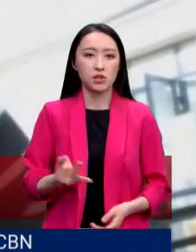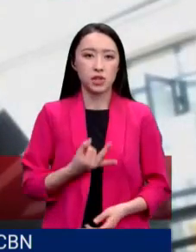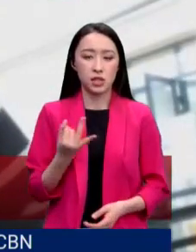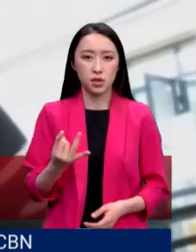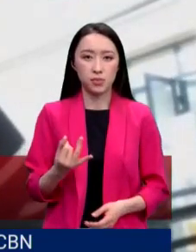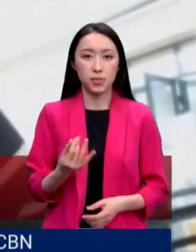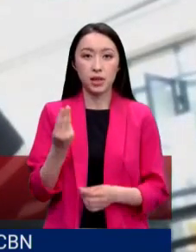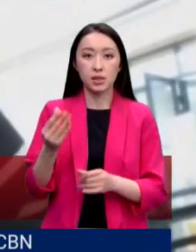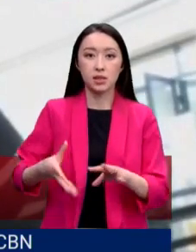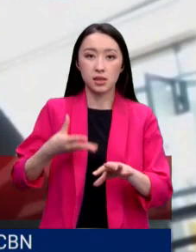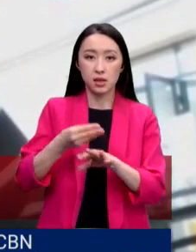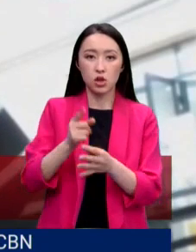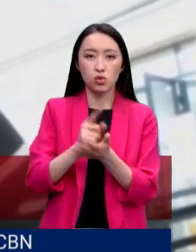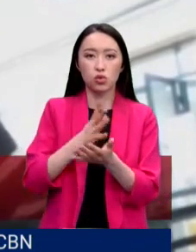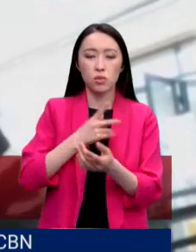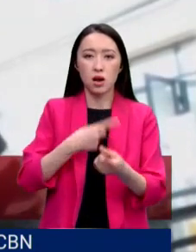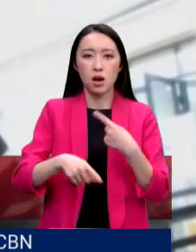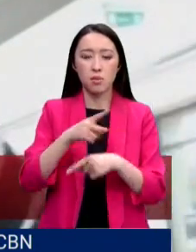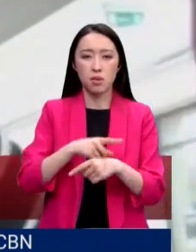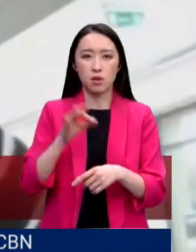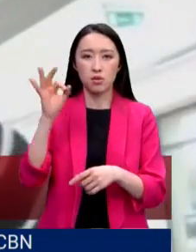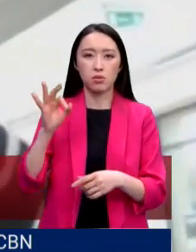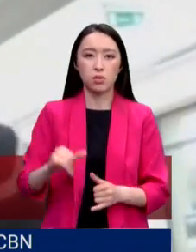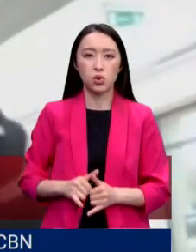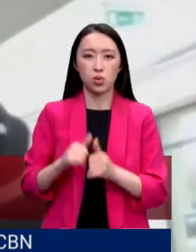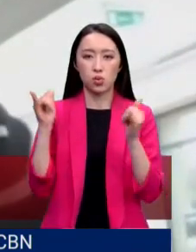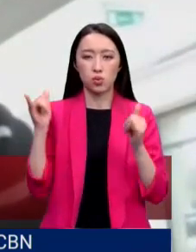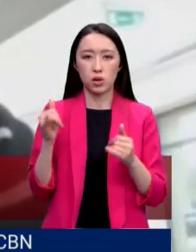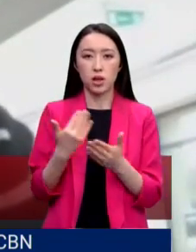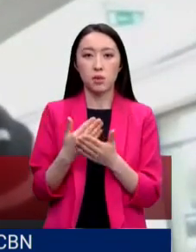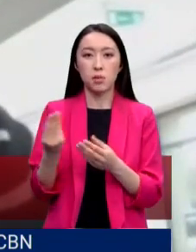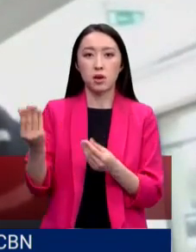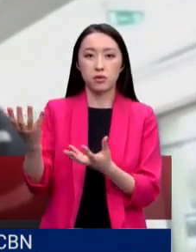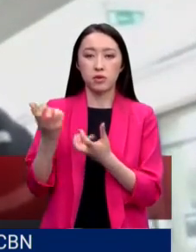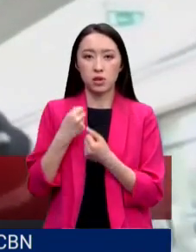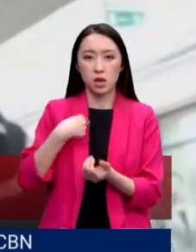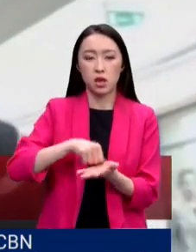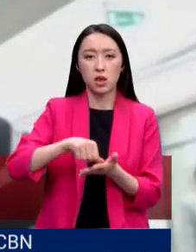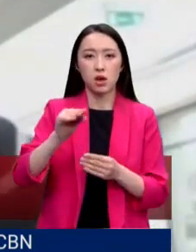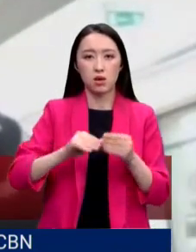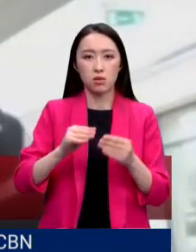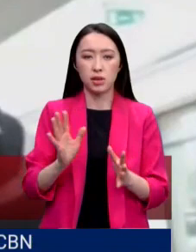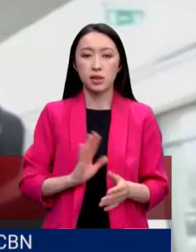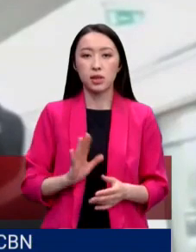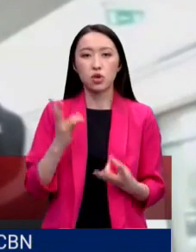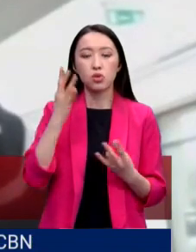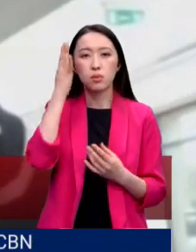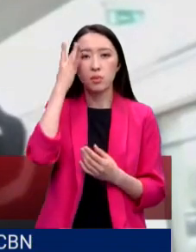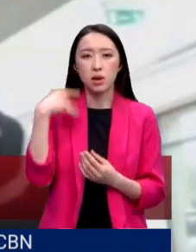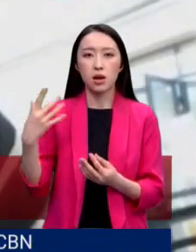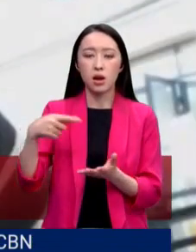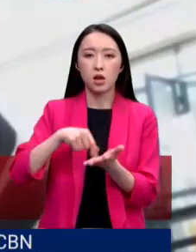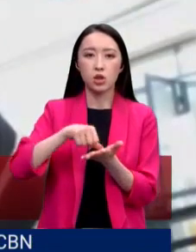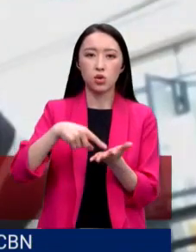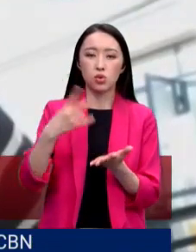Вложенные инвестиции должны назад вернуться. Не так, чтобы освоить бюджет. Мы на это построили дорогу. Нужна ли эта дорога? Какой экономический эффект она